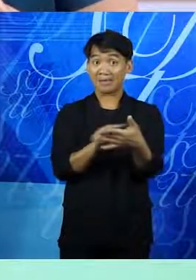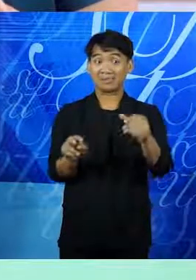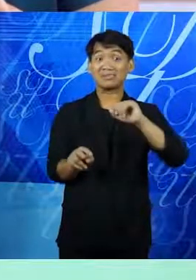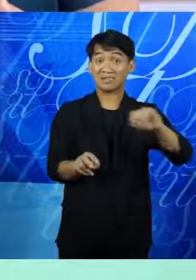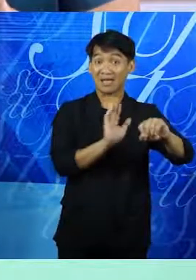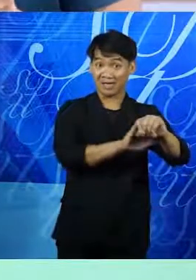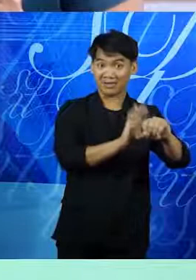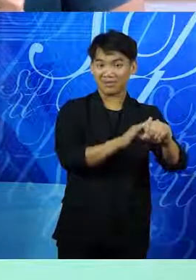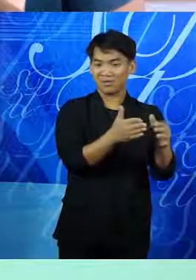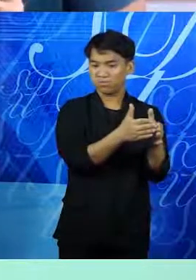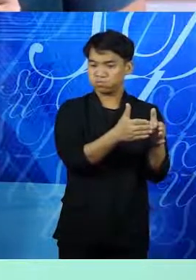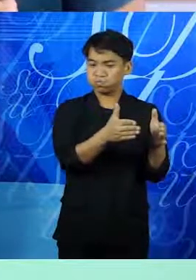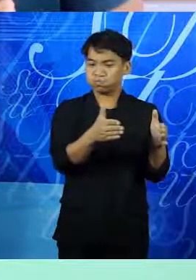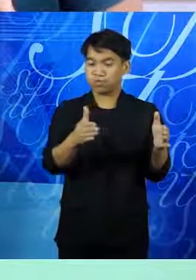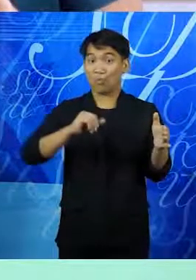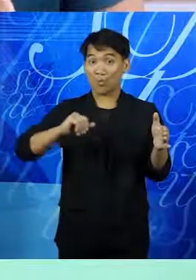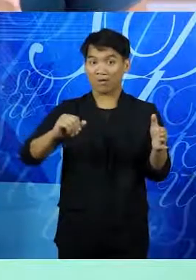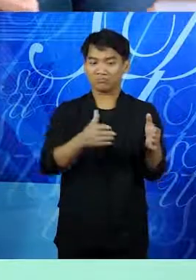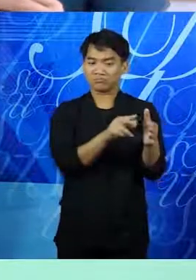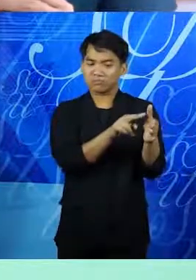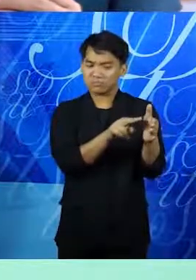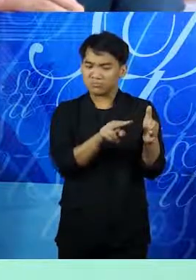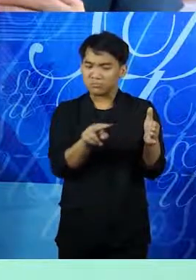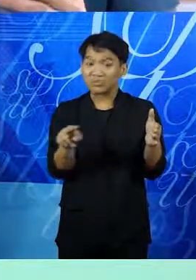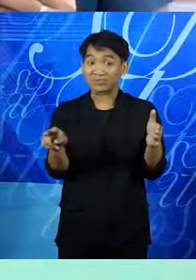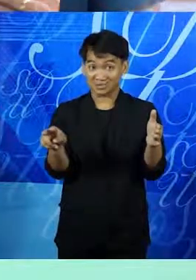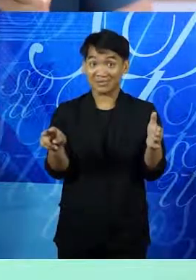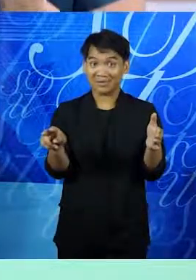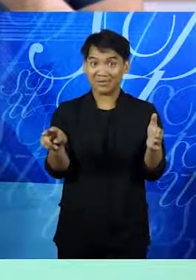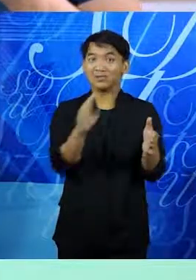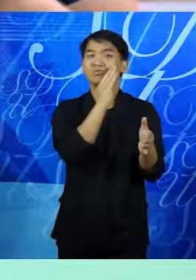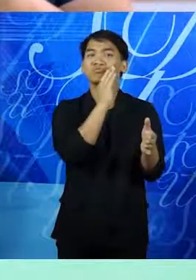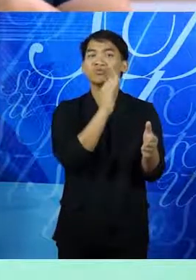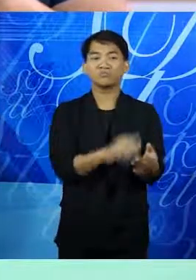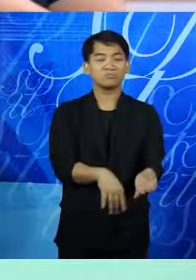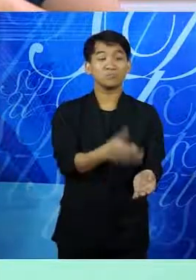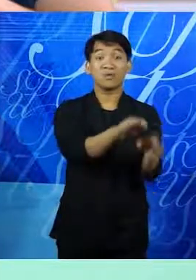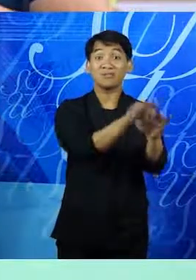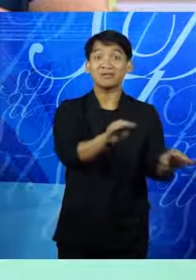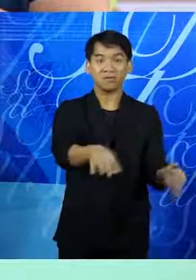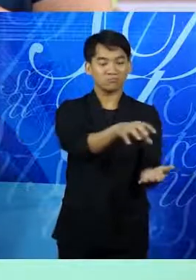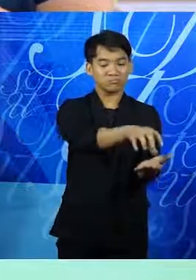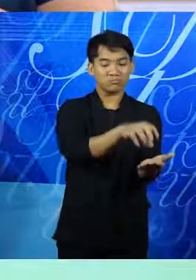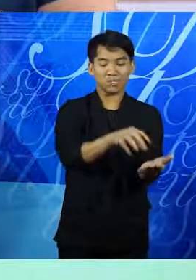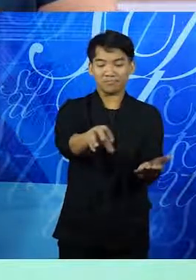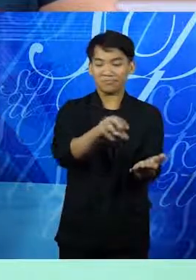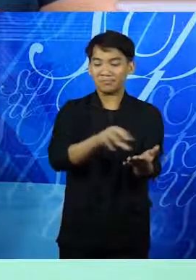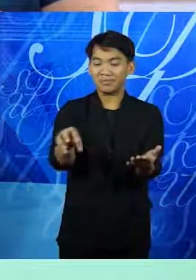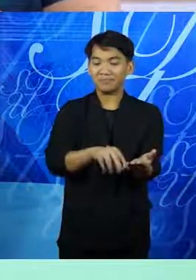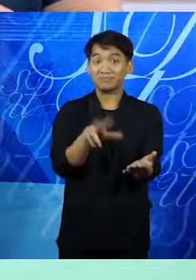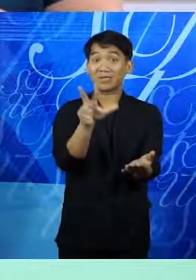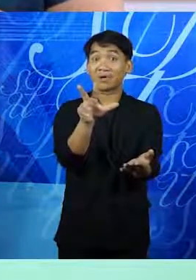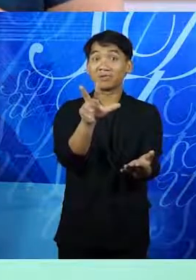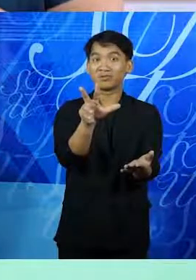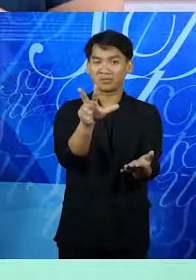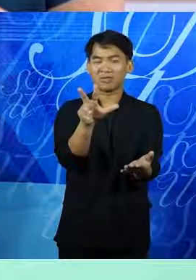นะคะเพราะฉะนั้นเวลาเราวางเนี่ยนะคะถึงแม้ว่าเด็กจะหยิบมา3อันพร้อมกันเลยเนี่ยนะคะคุณครูก็จะต้องดูให้เด็กเนี่ยนะ